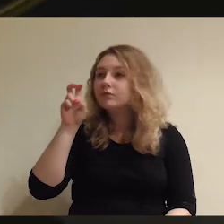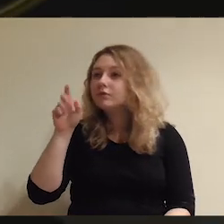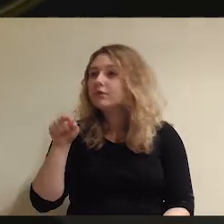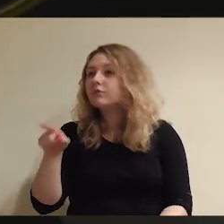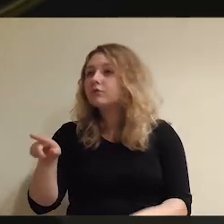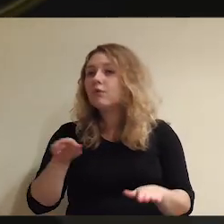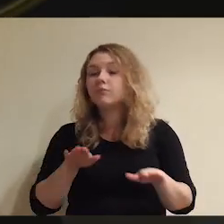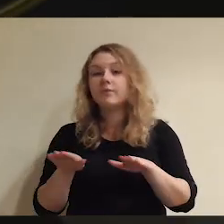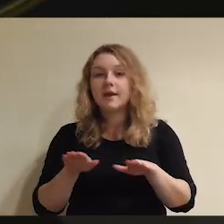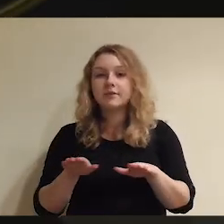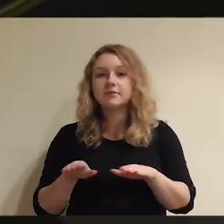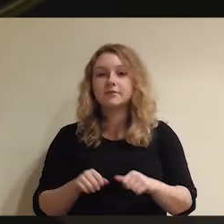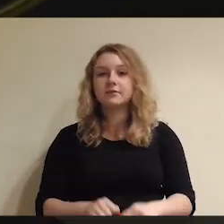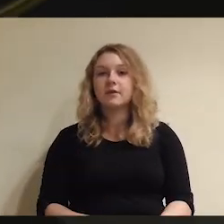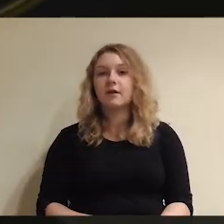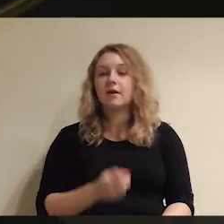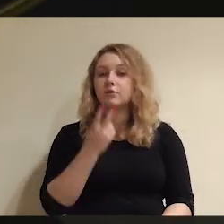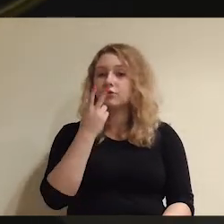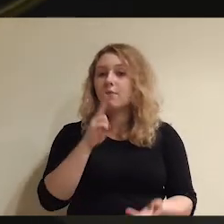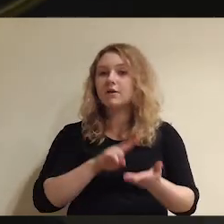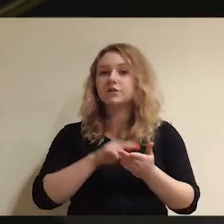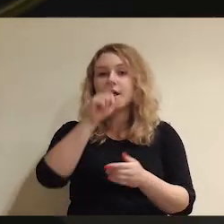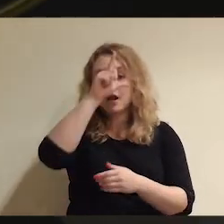Porozglądaj się po tym dworze.